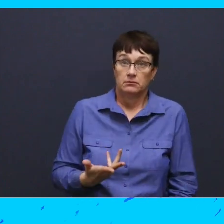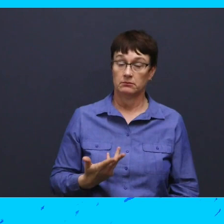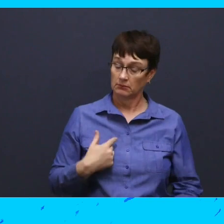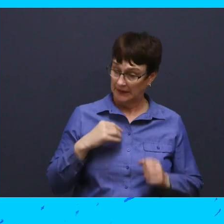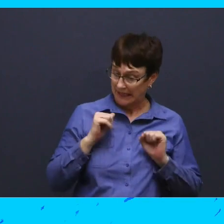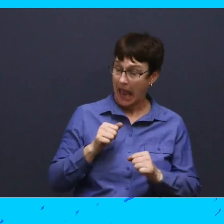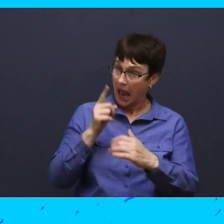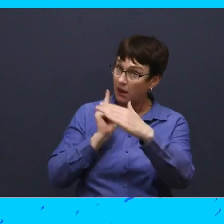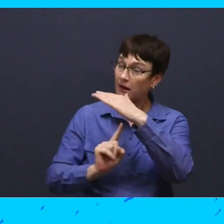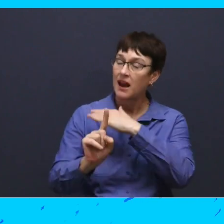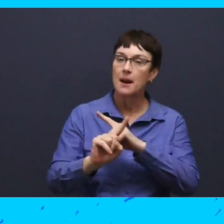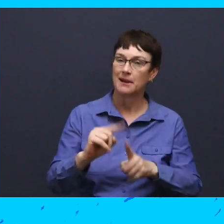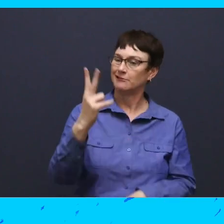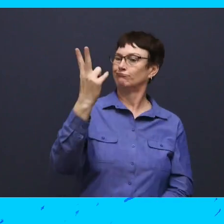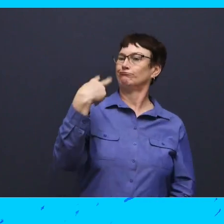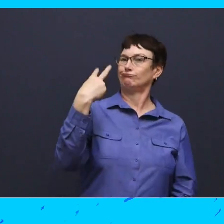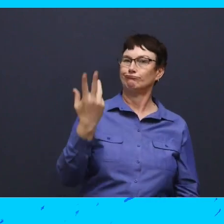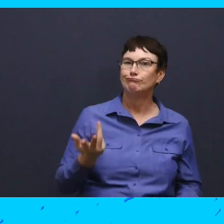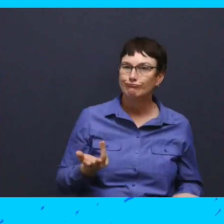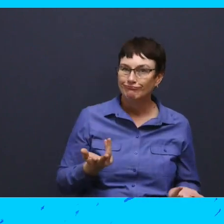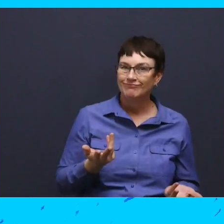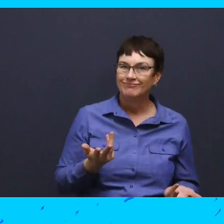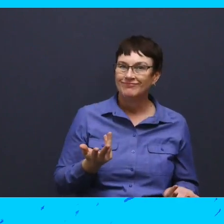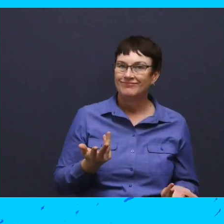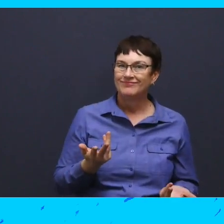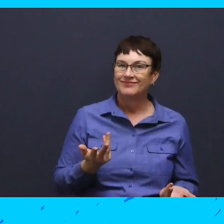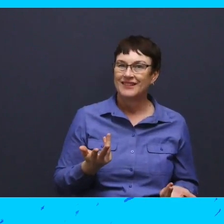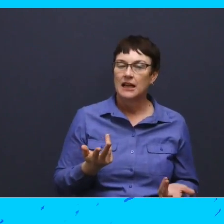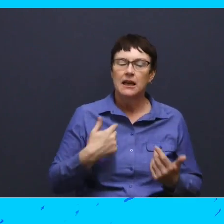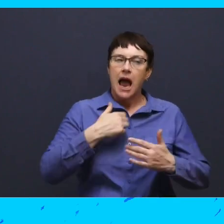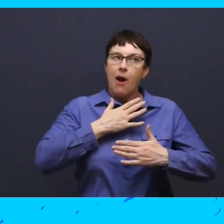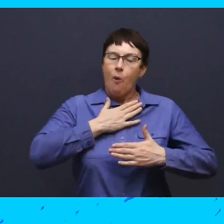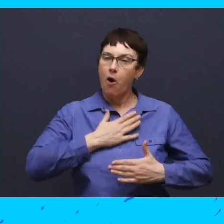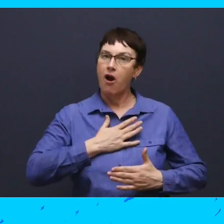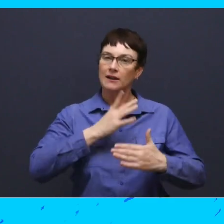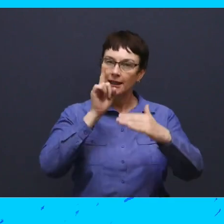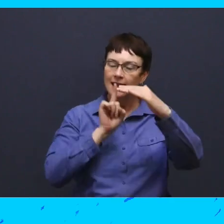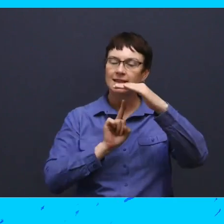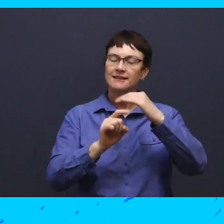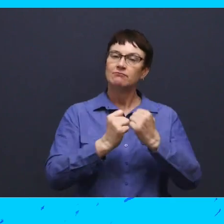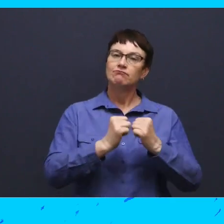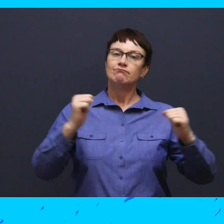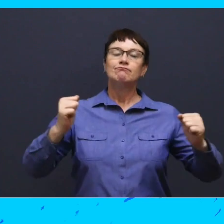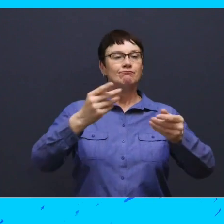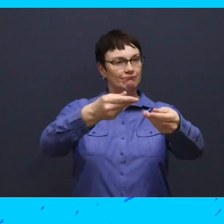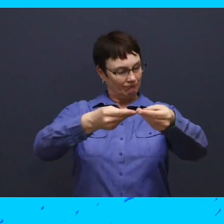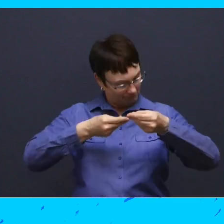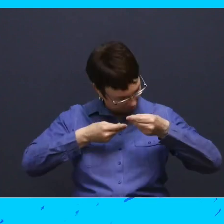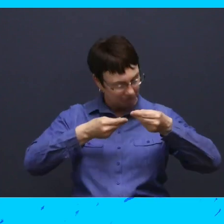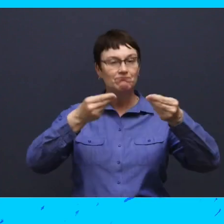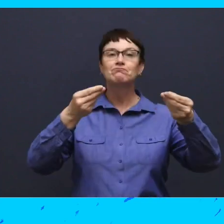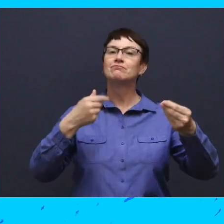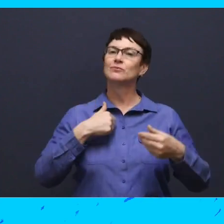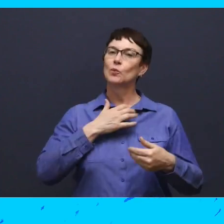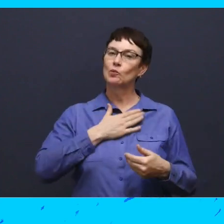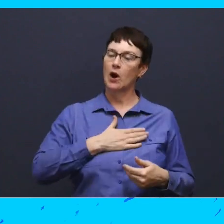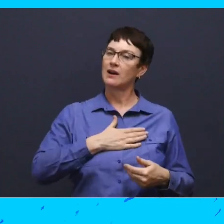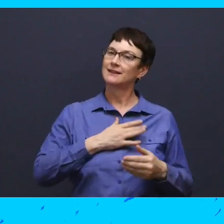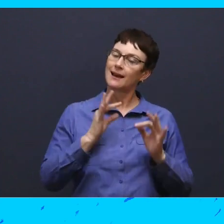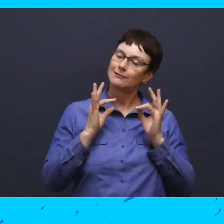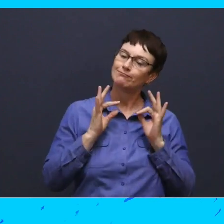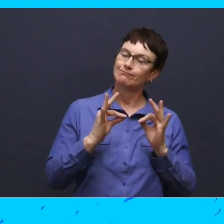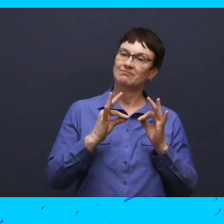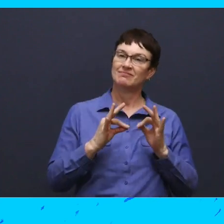jeunes arrivent au service de santé, il faut qu'ils puissent recevoir la meilleure, le meilleur service, la